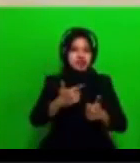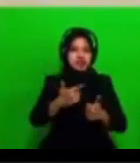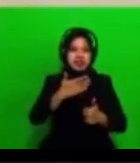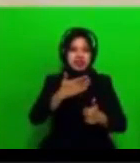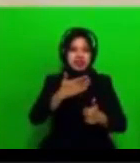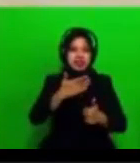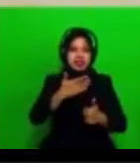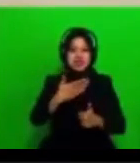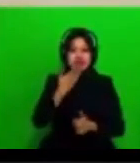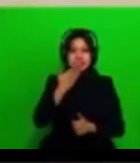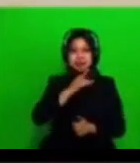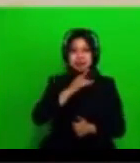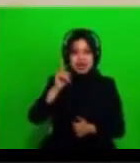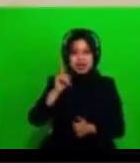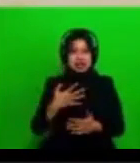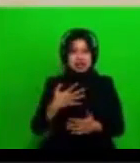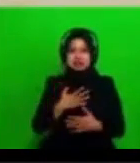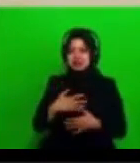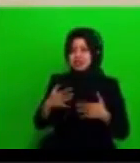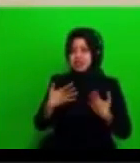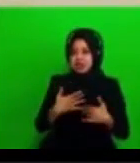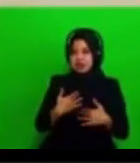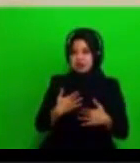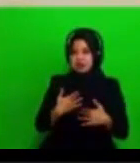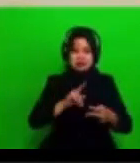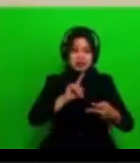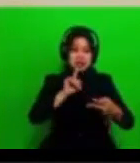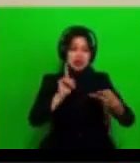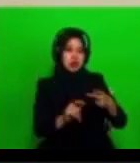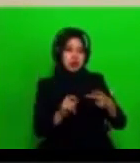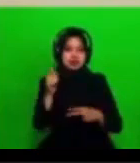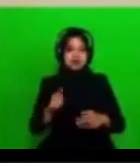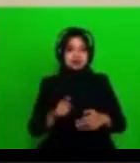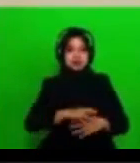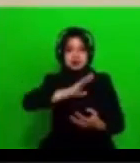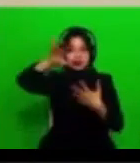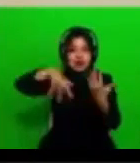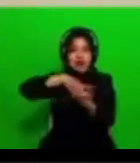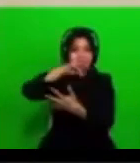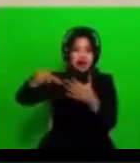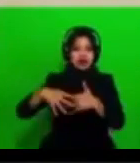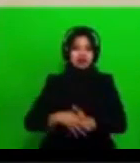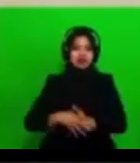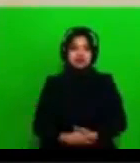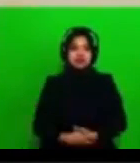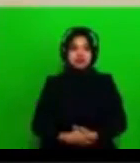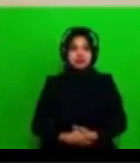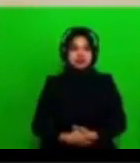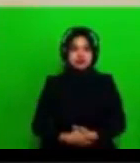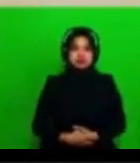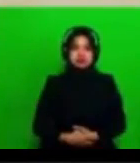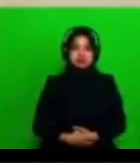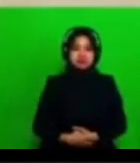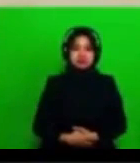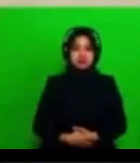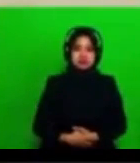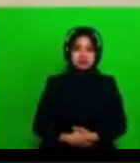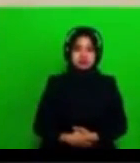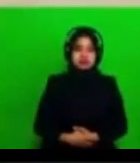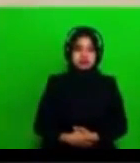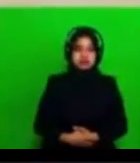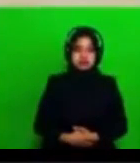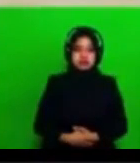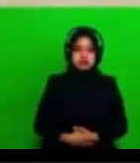Sekian. Luar biasa. Selamat ibu. Alhamdulillah. Kita yang kedua. Yes. Diputar.